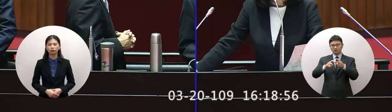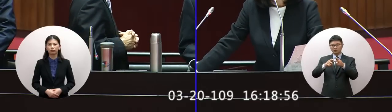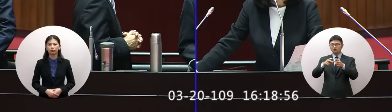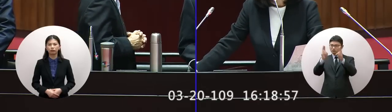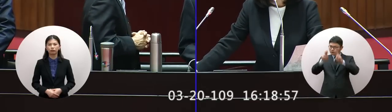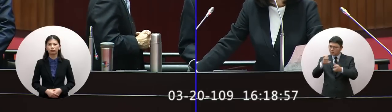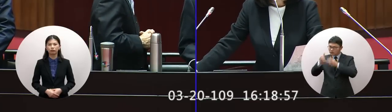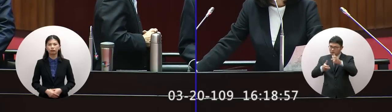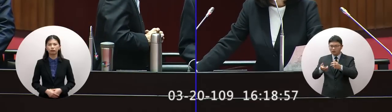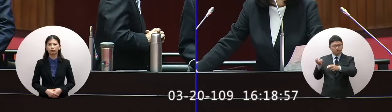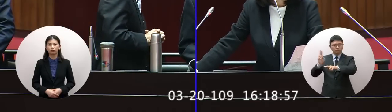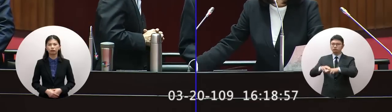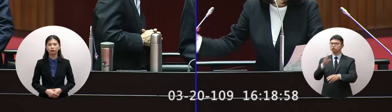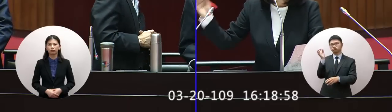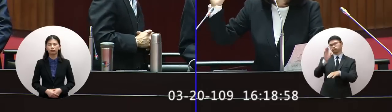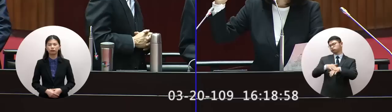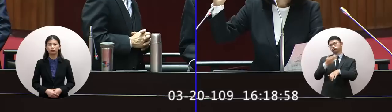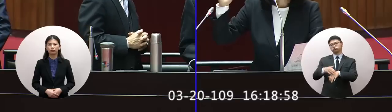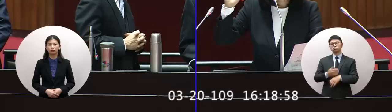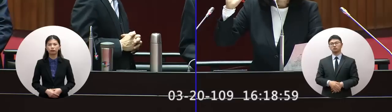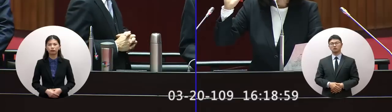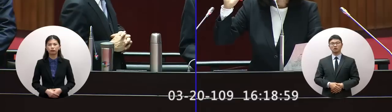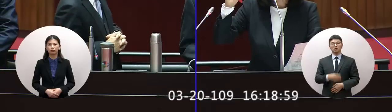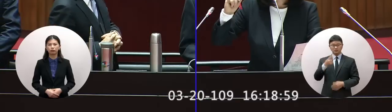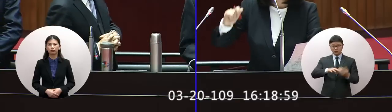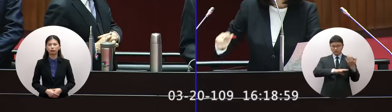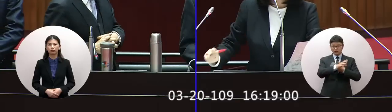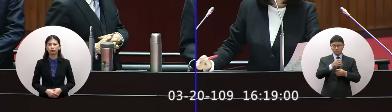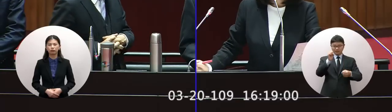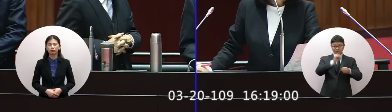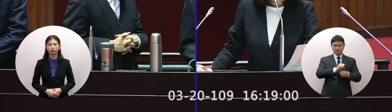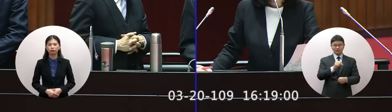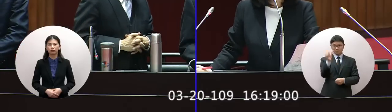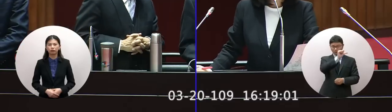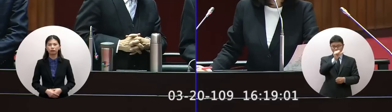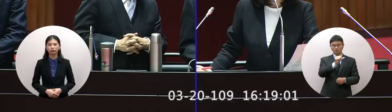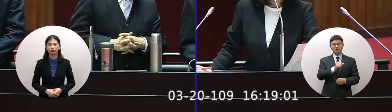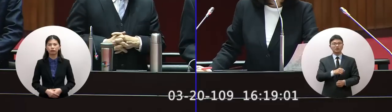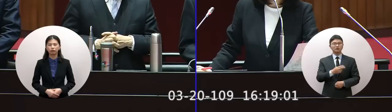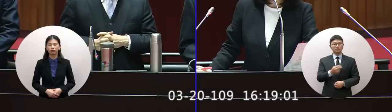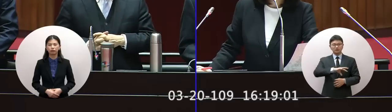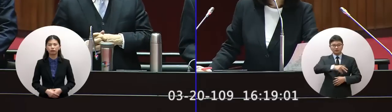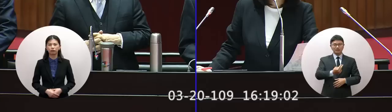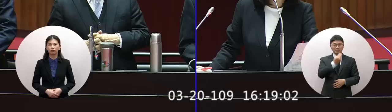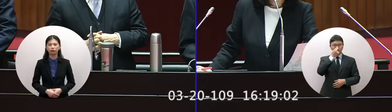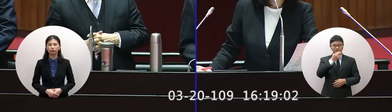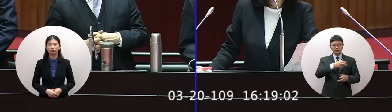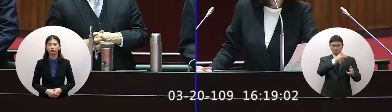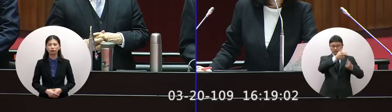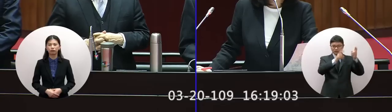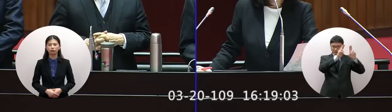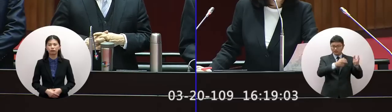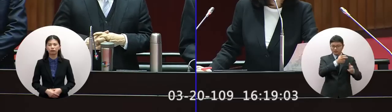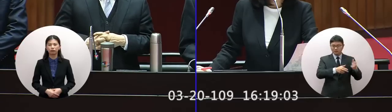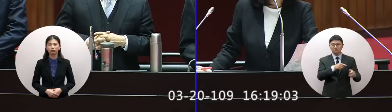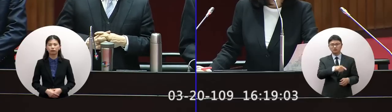于2025年之前我们要增加的5部燃气机组，因为天然气涉及中油供应